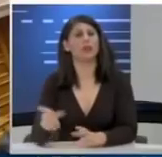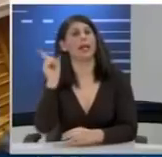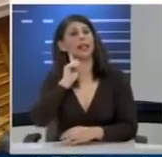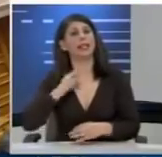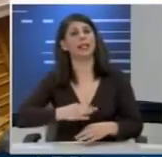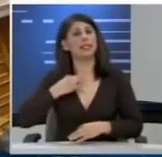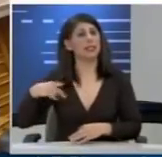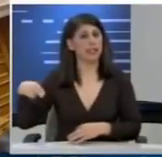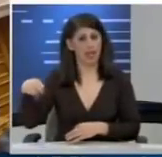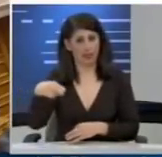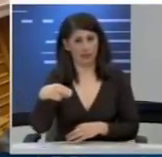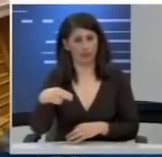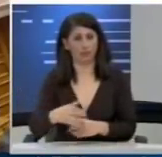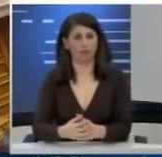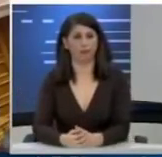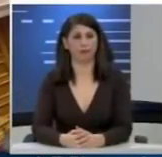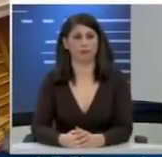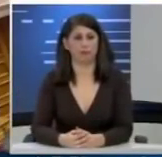Κυρίες και κύριοι συνάδελφοι,